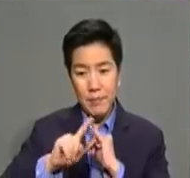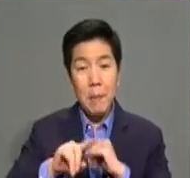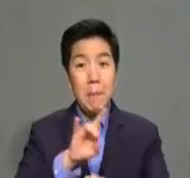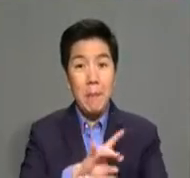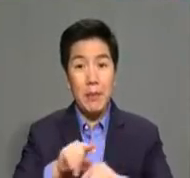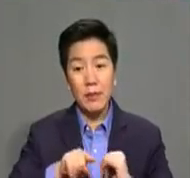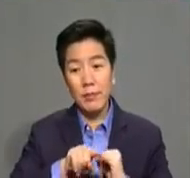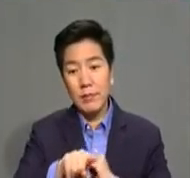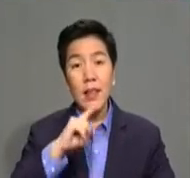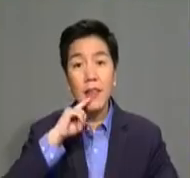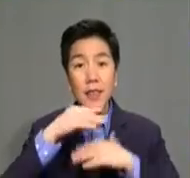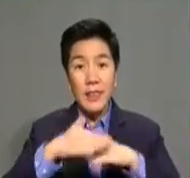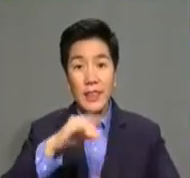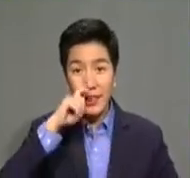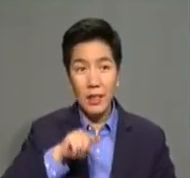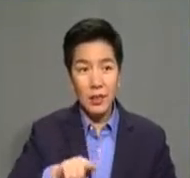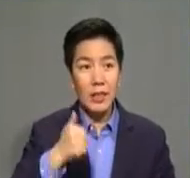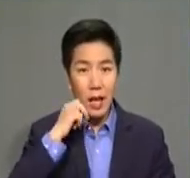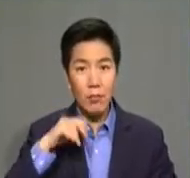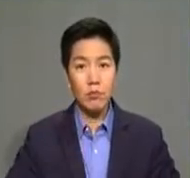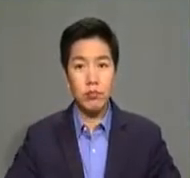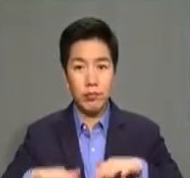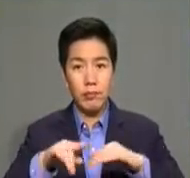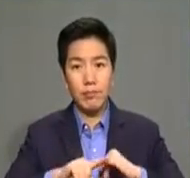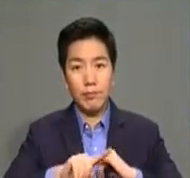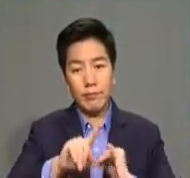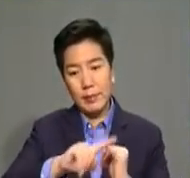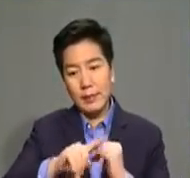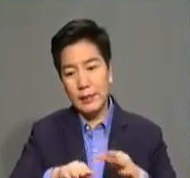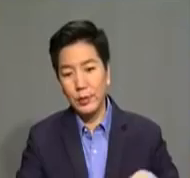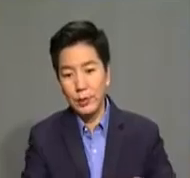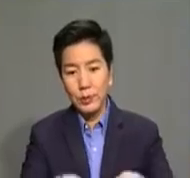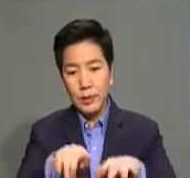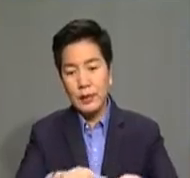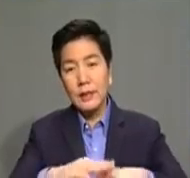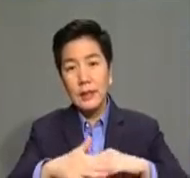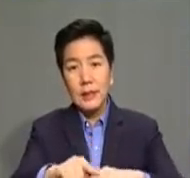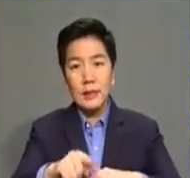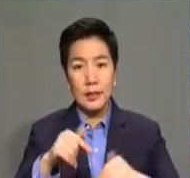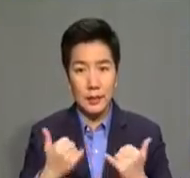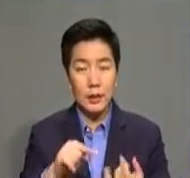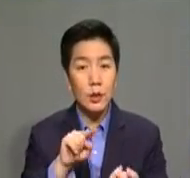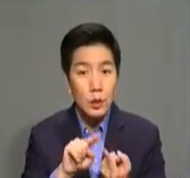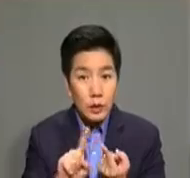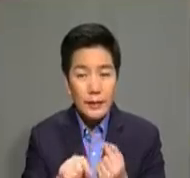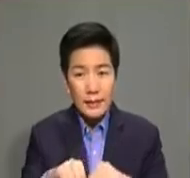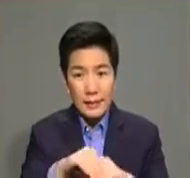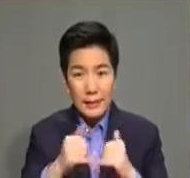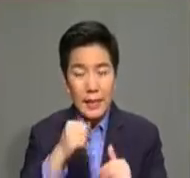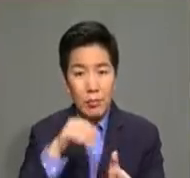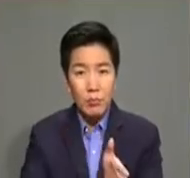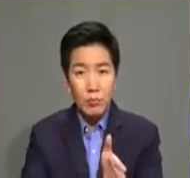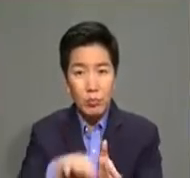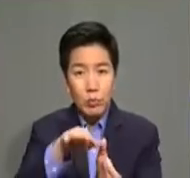พชรบุรีที่จะไหลลงสู่ทะเลอ่าวไทยกลับมีน้ำล้นตลิ่งเข้าท่วมบ้านเรือนประชาชนที่อยู่ชายน้ำนะคะโดยขณะนี้อยู่ในสภา